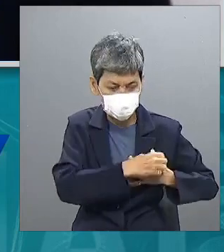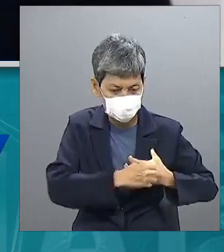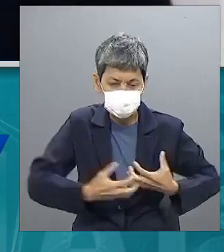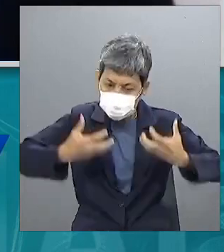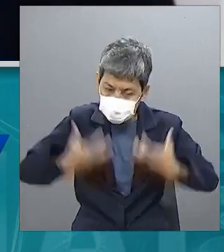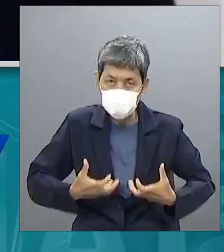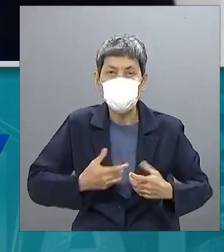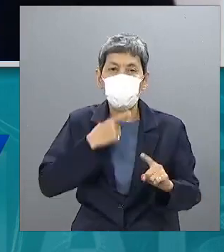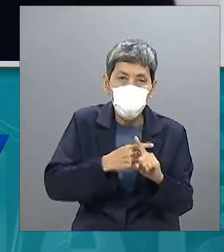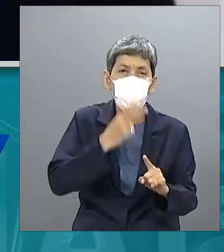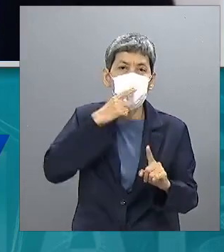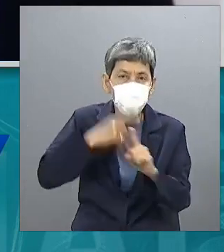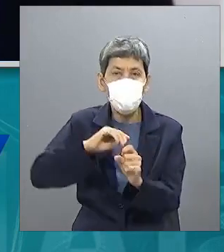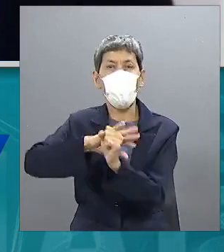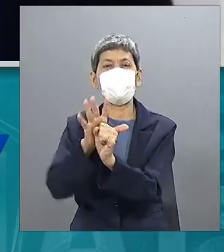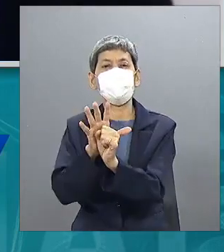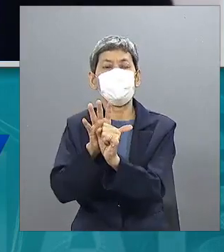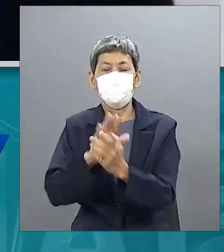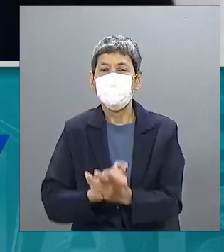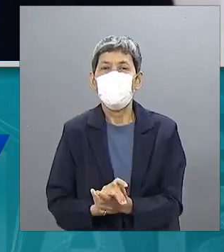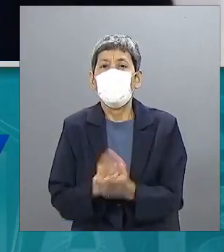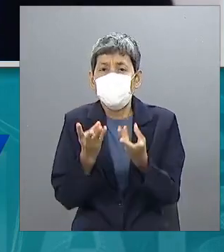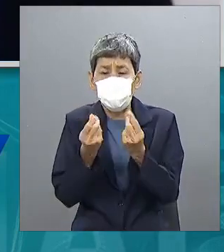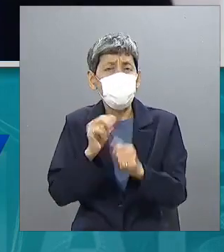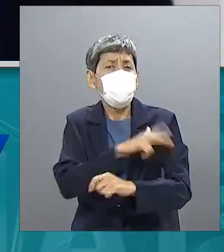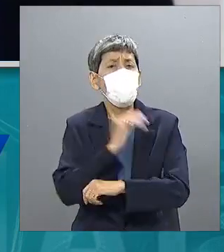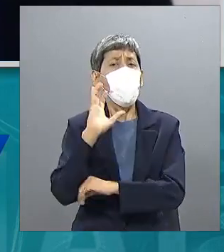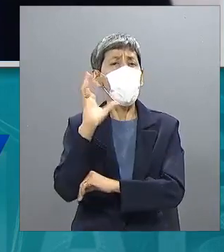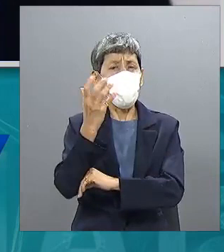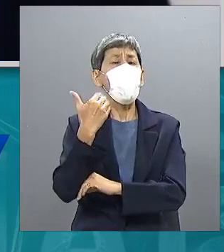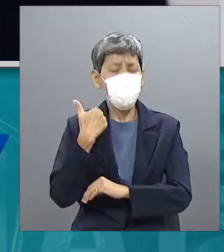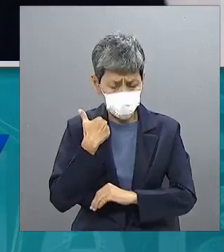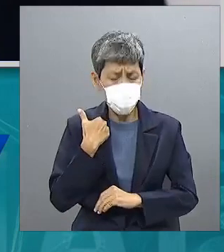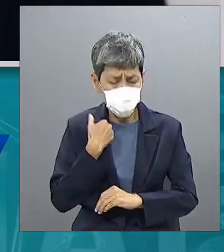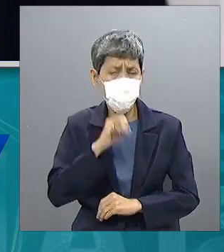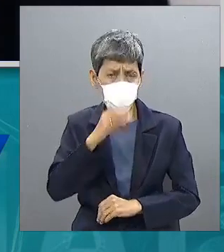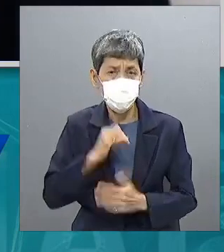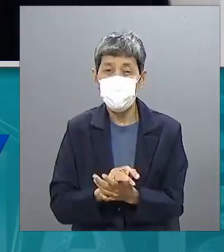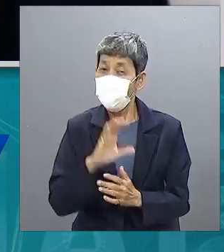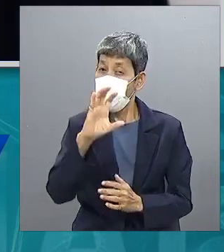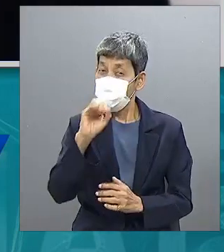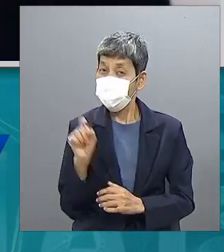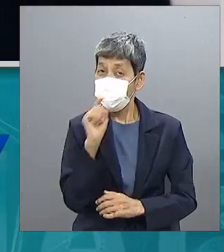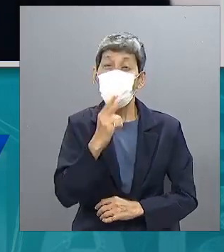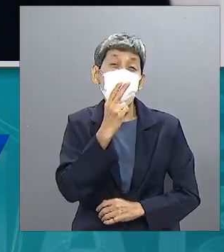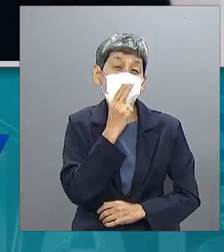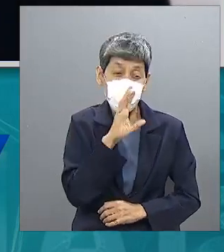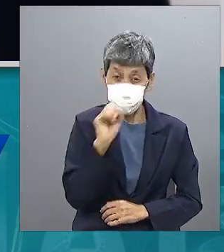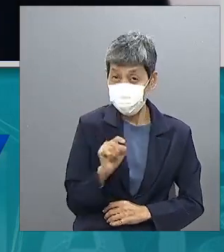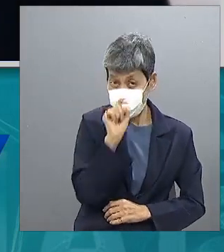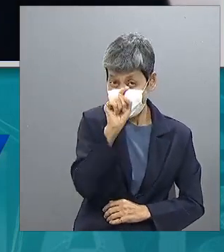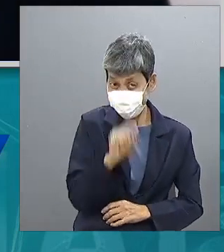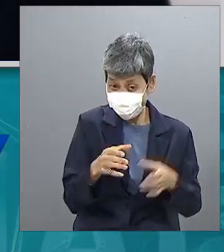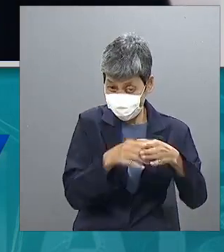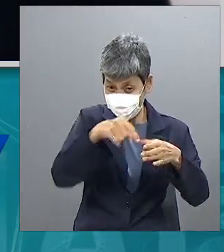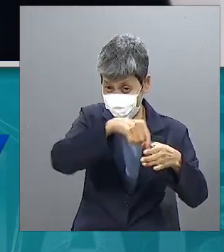เสี่ยงมากเลยนะครับซึ่งตัวเลขของการทำไมโลกเราก็มีการเปิดเลยนะครับว่า50เปอร์เซ็นต์ของคนที่สูบบุหรี่นะครับมีโอกาสเนี่ย